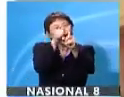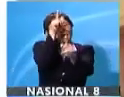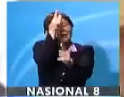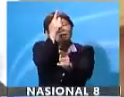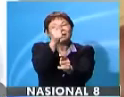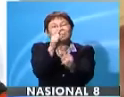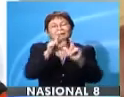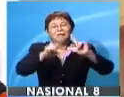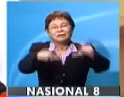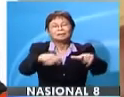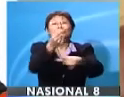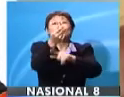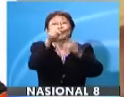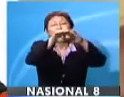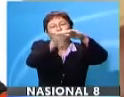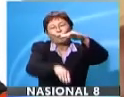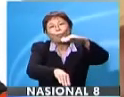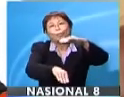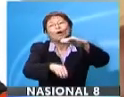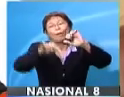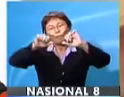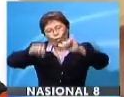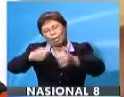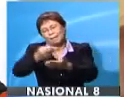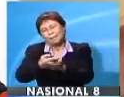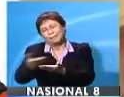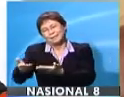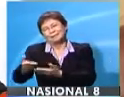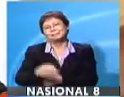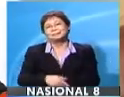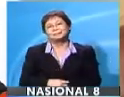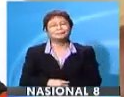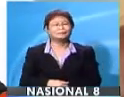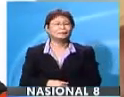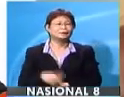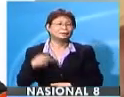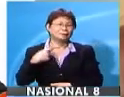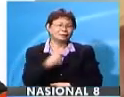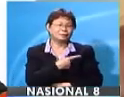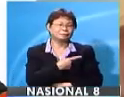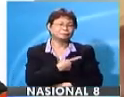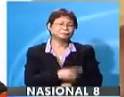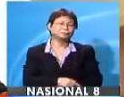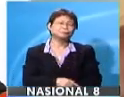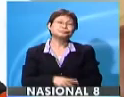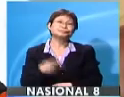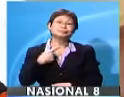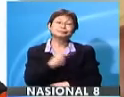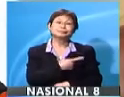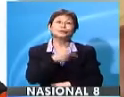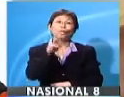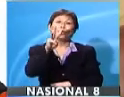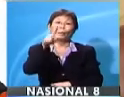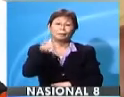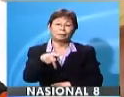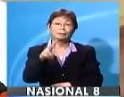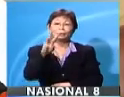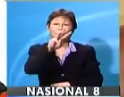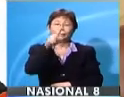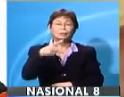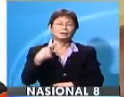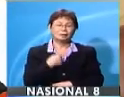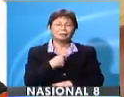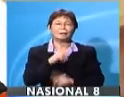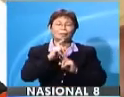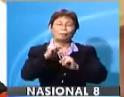yang paling rendah lah, paras yang paling rendah supaya mampu dimiliki. Kita di apa ni bidang persekutuan ni kita memberikan pelbagai